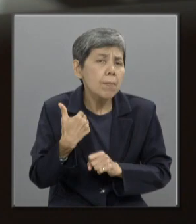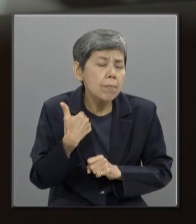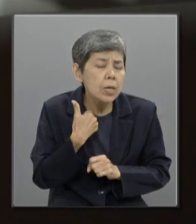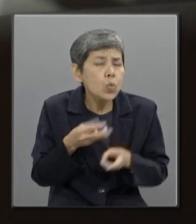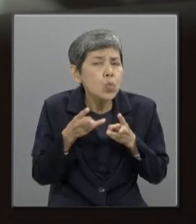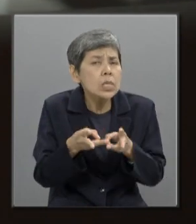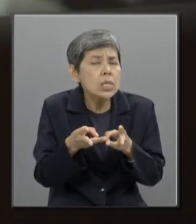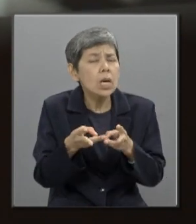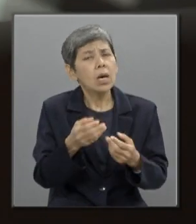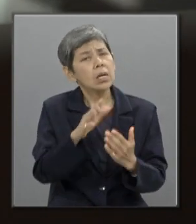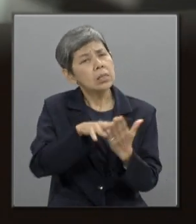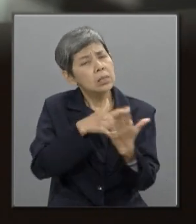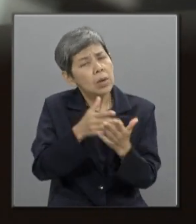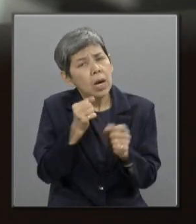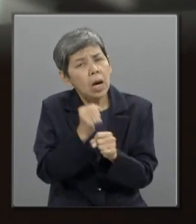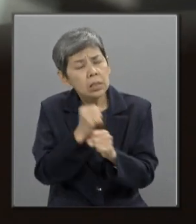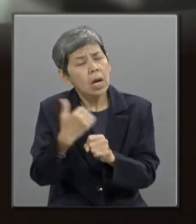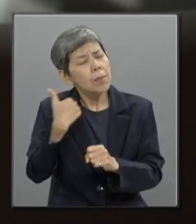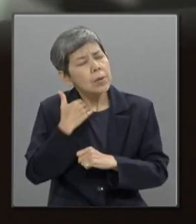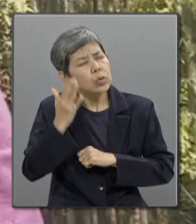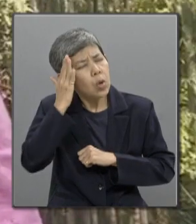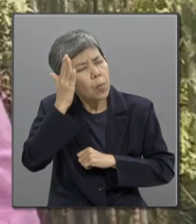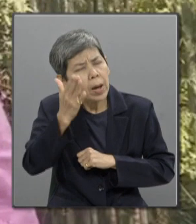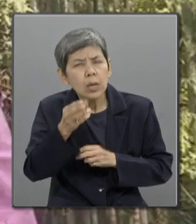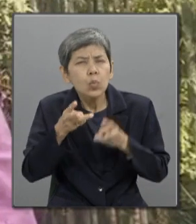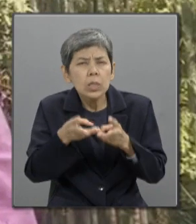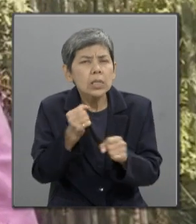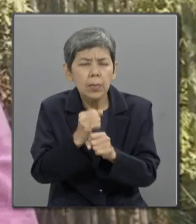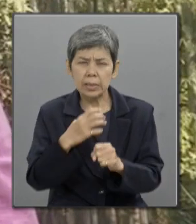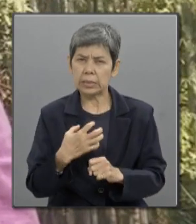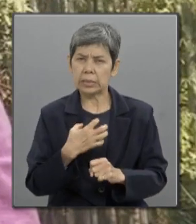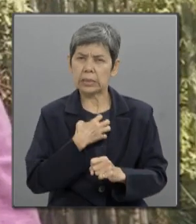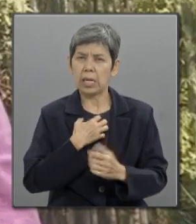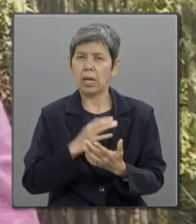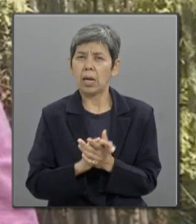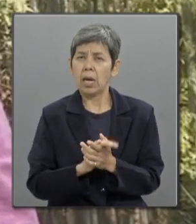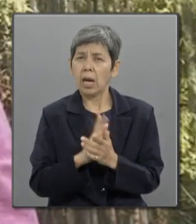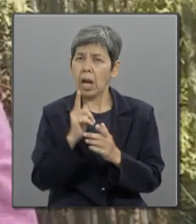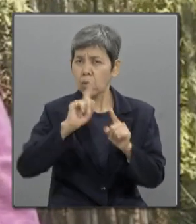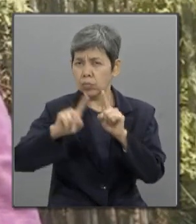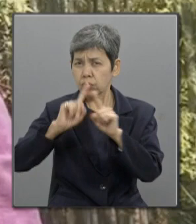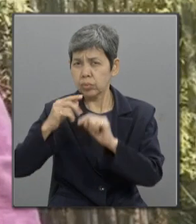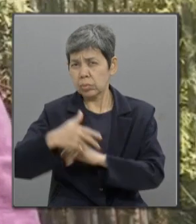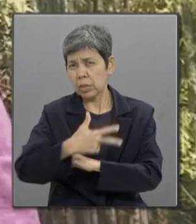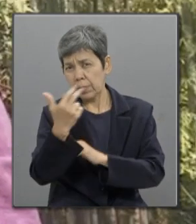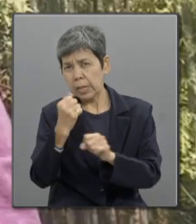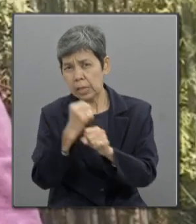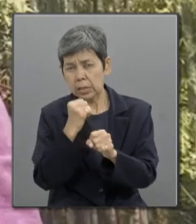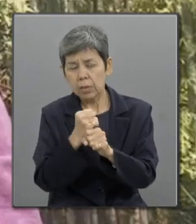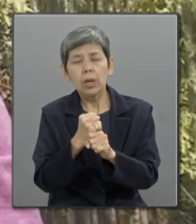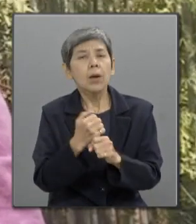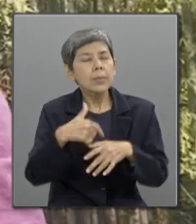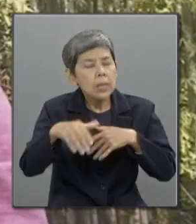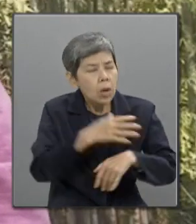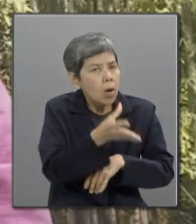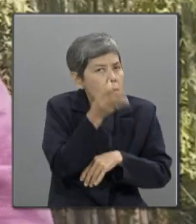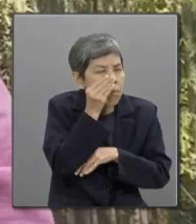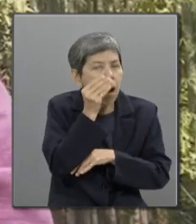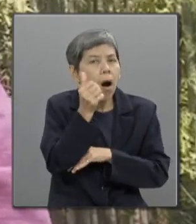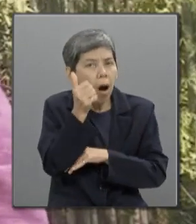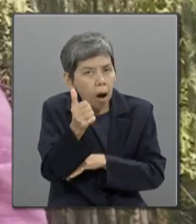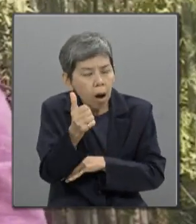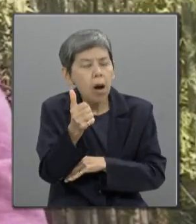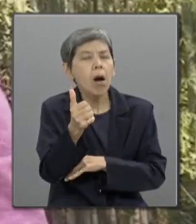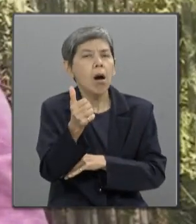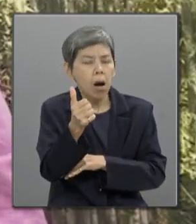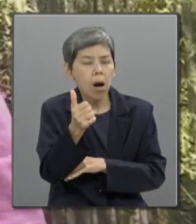แนวนโยบายหรือว่ามีแนวทางที่ทางยังไงคะที่จะทำให้สื่อสาธารณะได้เข้าถึงประชาชนแล้ว